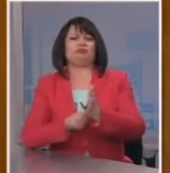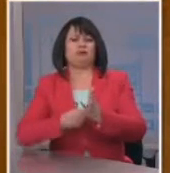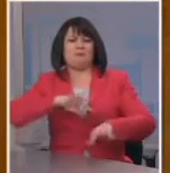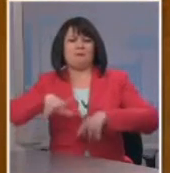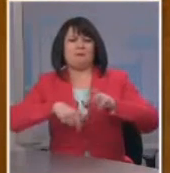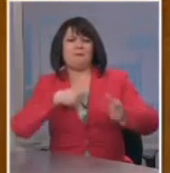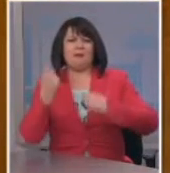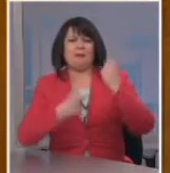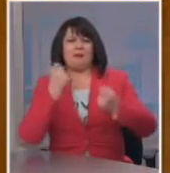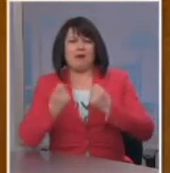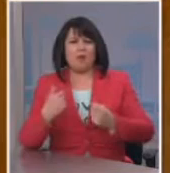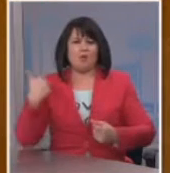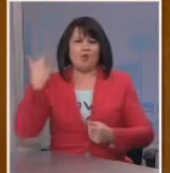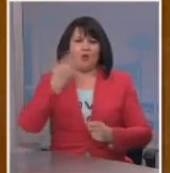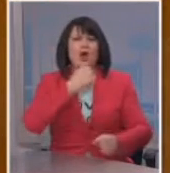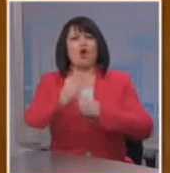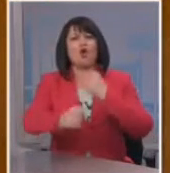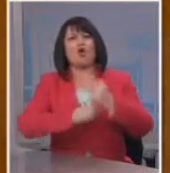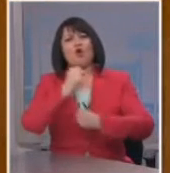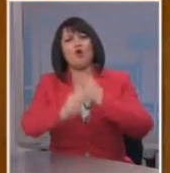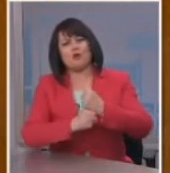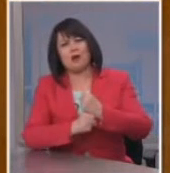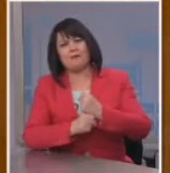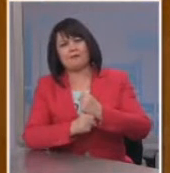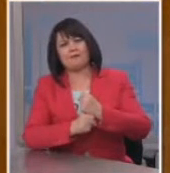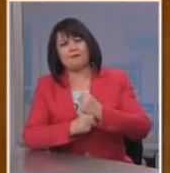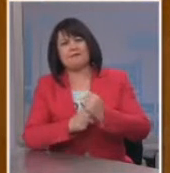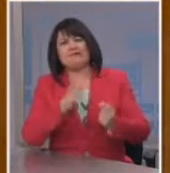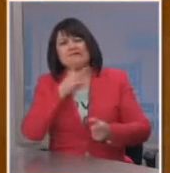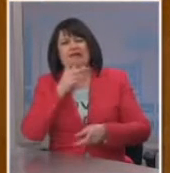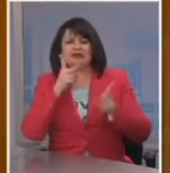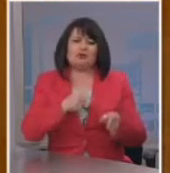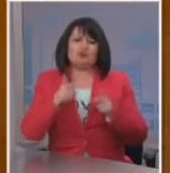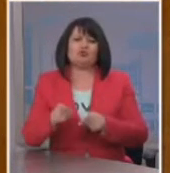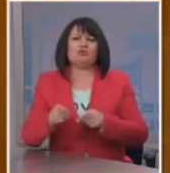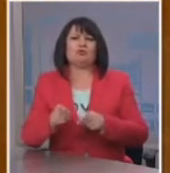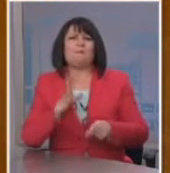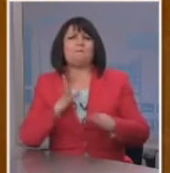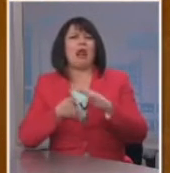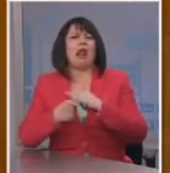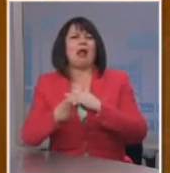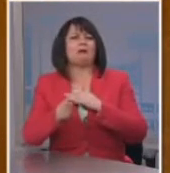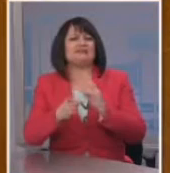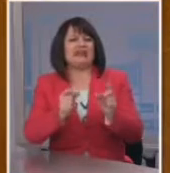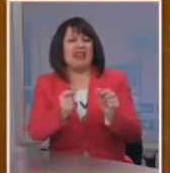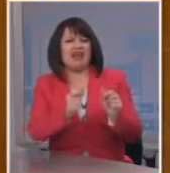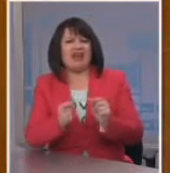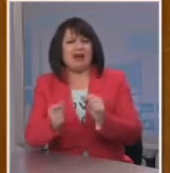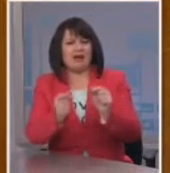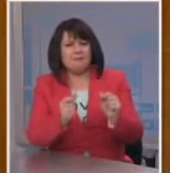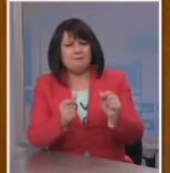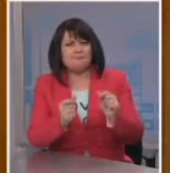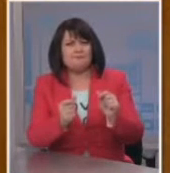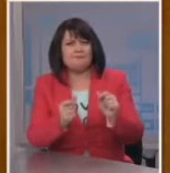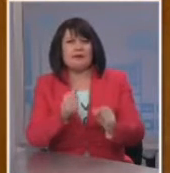παρελθόν, που επί χρόνια πολλά η αποσπασματικότητα και ο πελατειακός χαρακτήρας πολλών ρυθμίσεων το είχαν καταστήσει